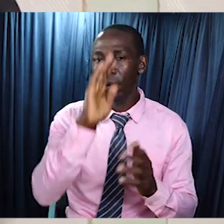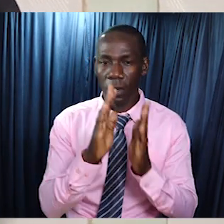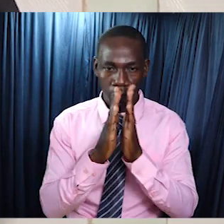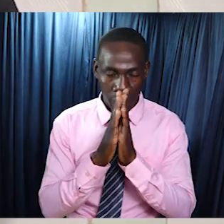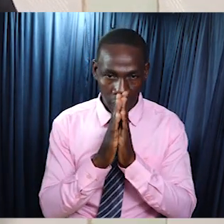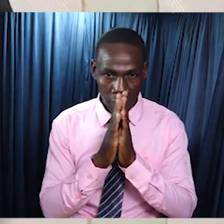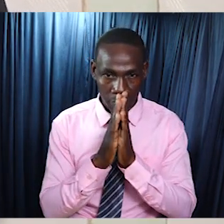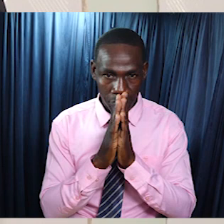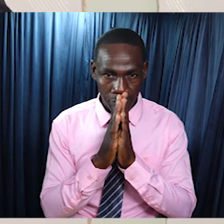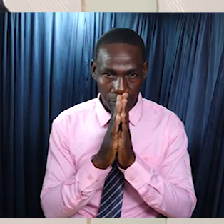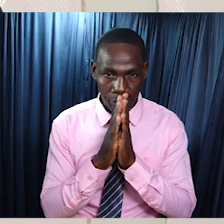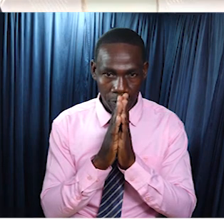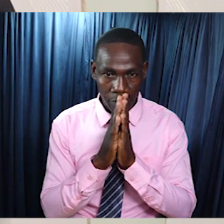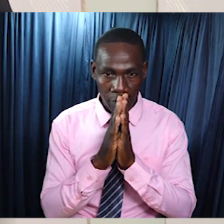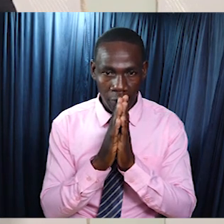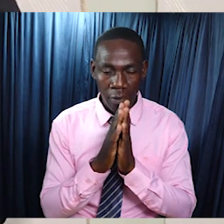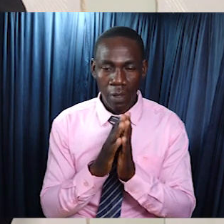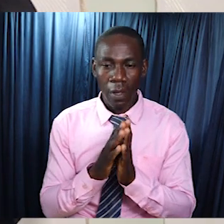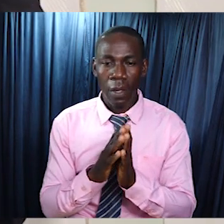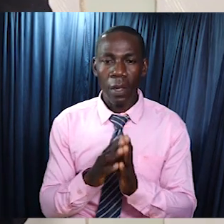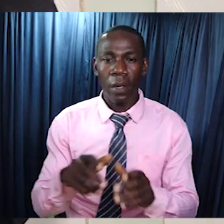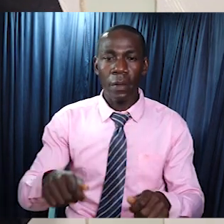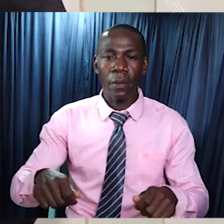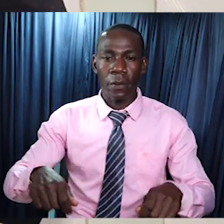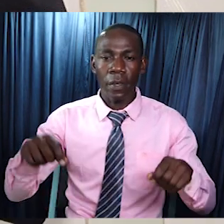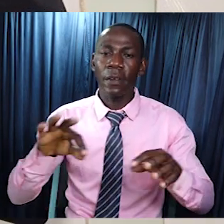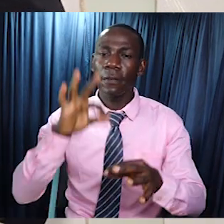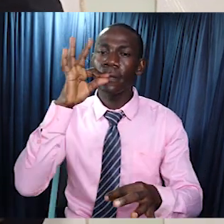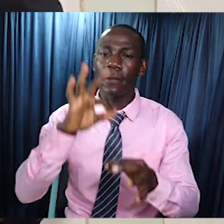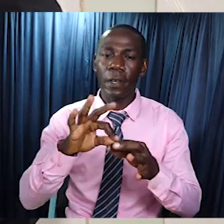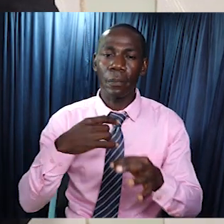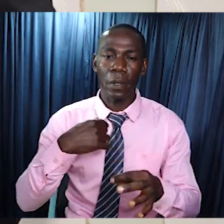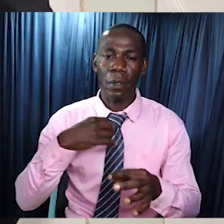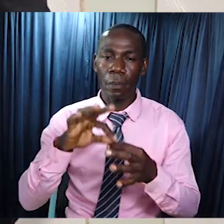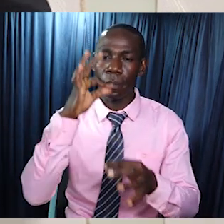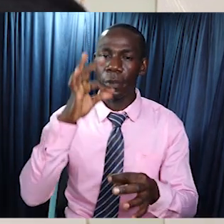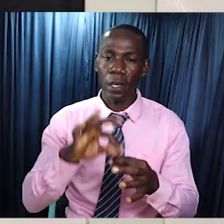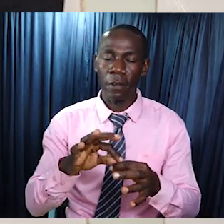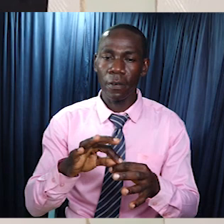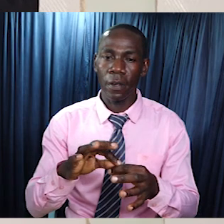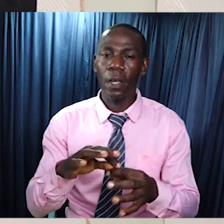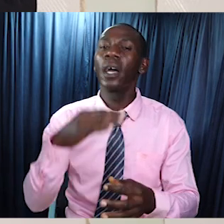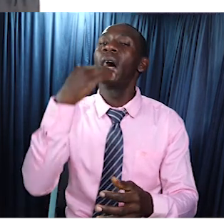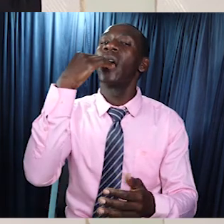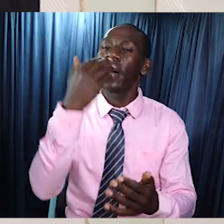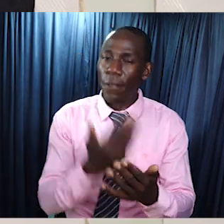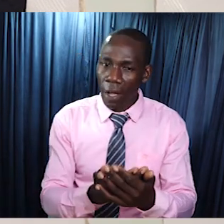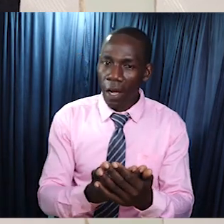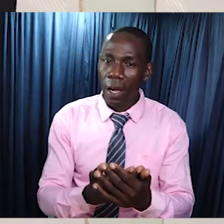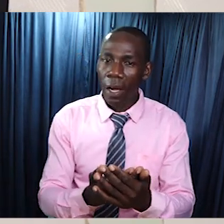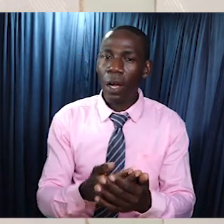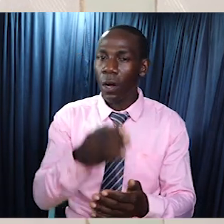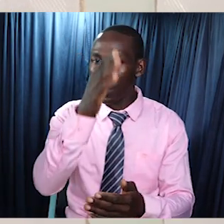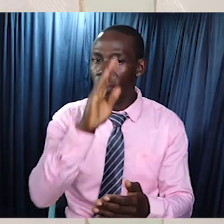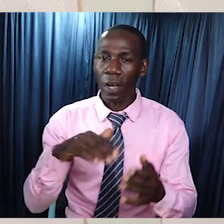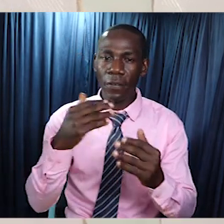akaomba. The servant of God prayed. Na mimi nikamchukulia mwanafunzi imani. And I believe. Na nashukuru Mungu wa mama mwanzilishi baada ya